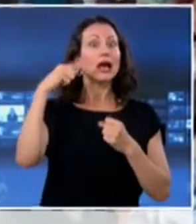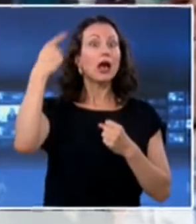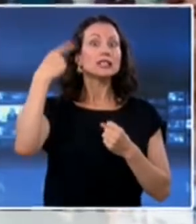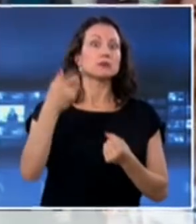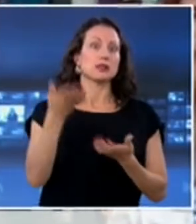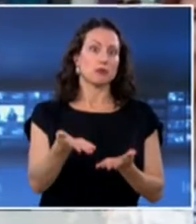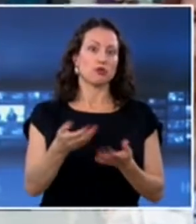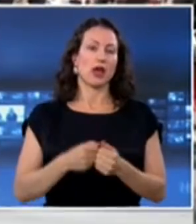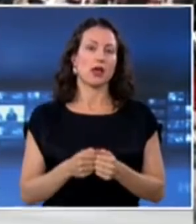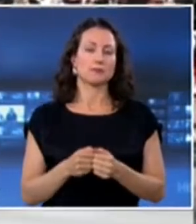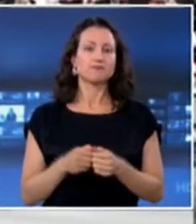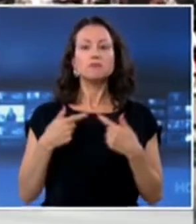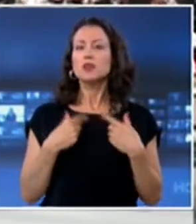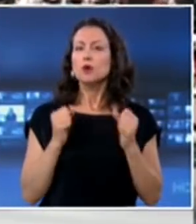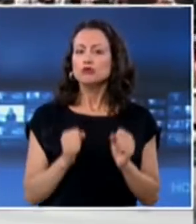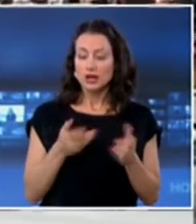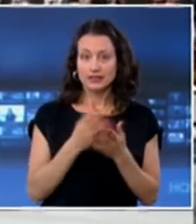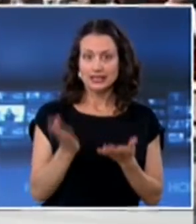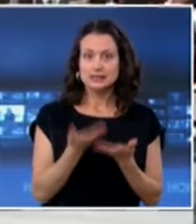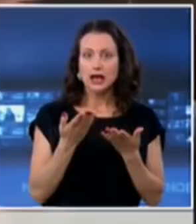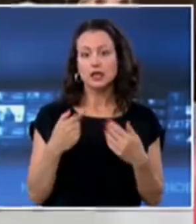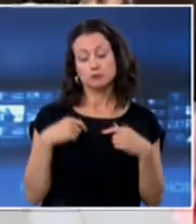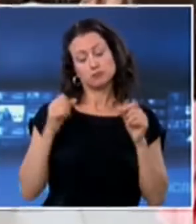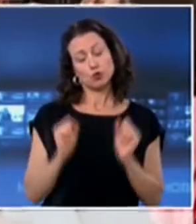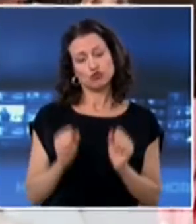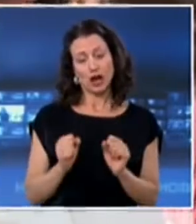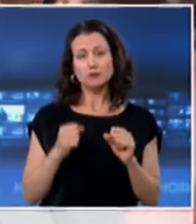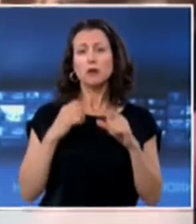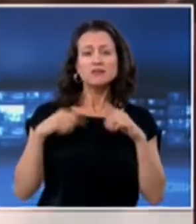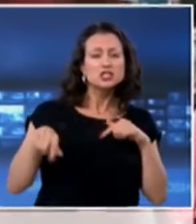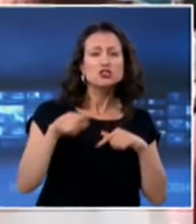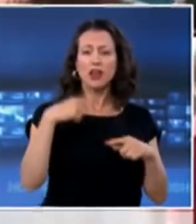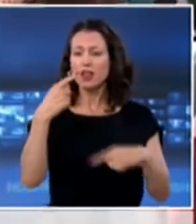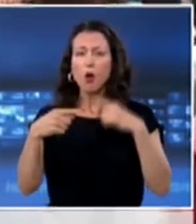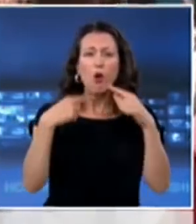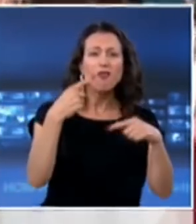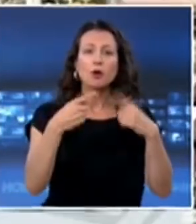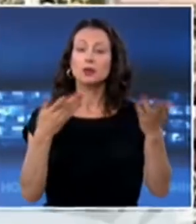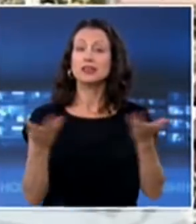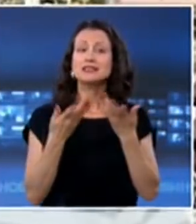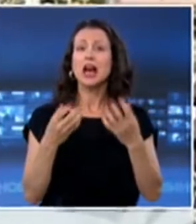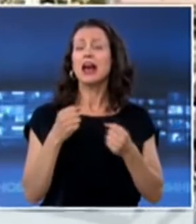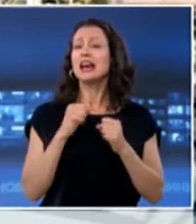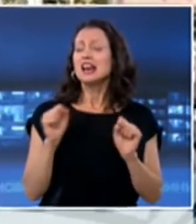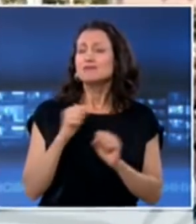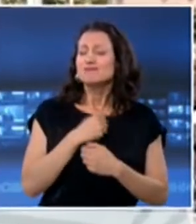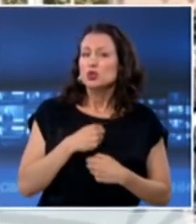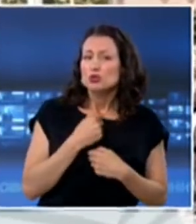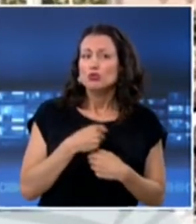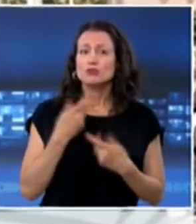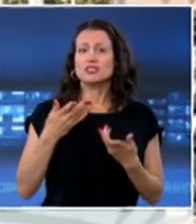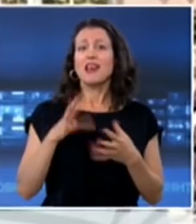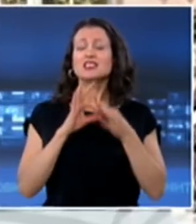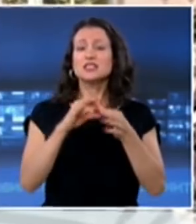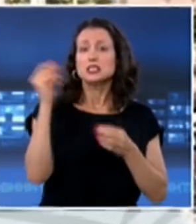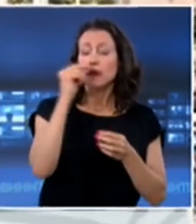стане тук? Очаква се да се говори по наболели и обществени проблеми в последните 20 години в България, както и със своето лице и позиция